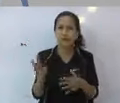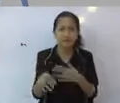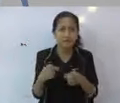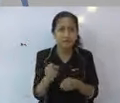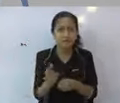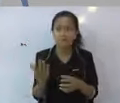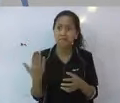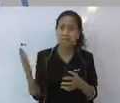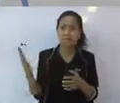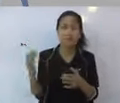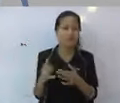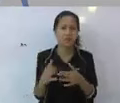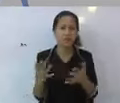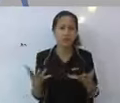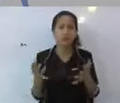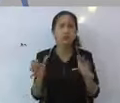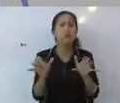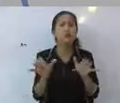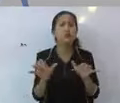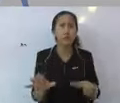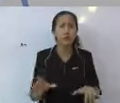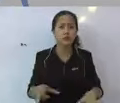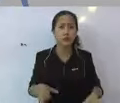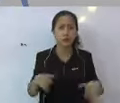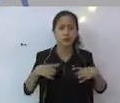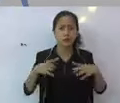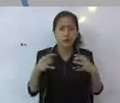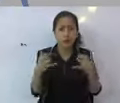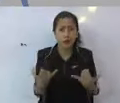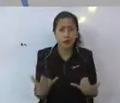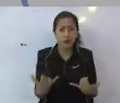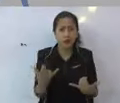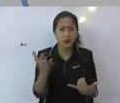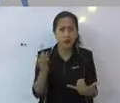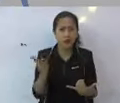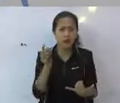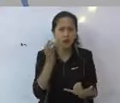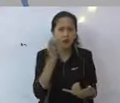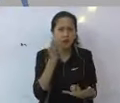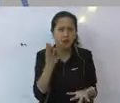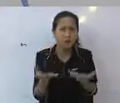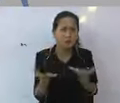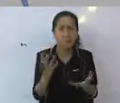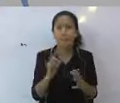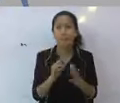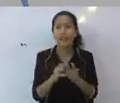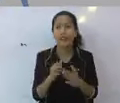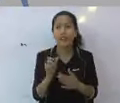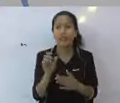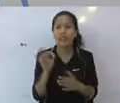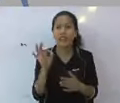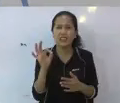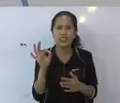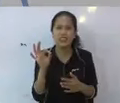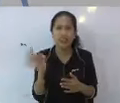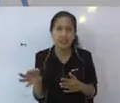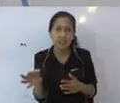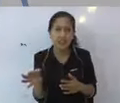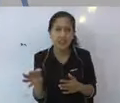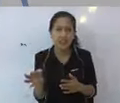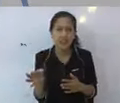Dahil, alam mo kasi yung kinakain mo, ba't ganyan? Anong correct sekreto mo? Bakit 90 plus or 100 plus years old na buhay pa sila? Eh